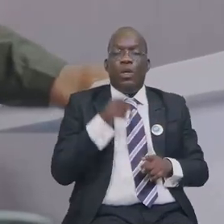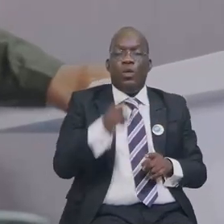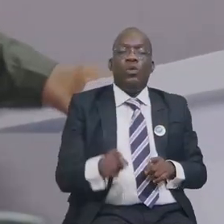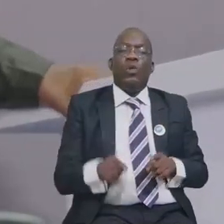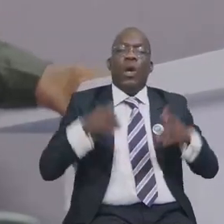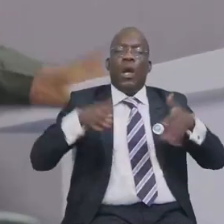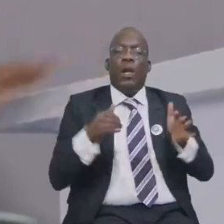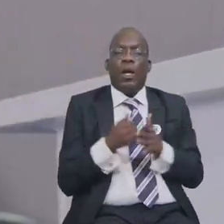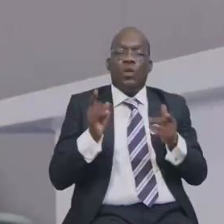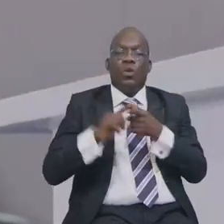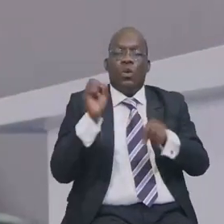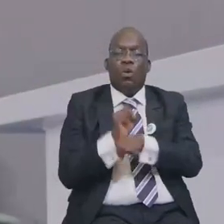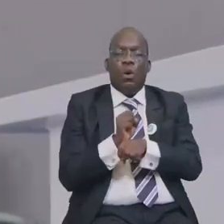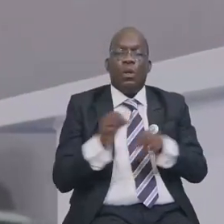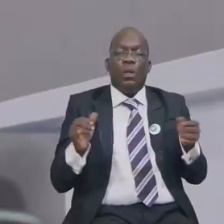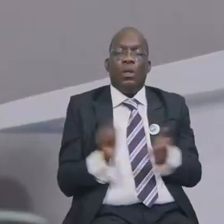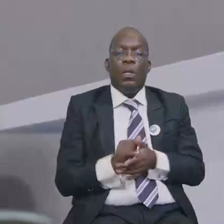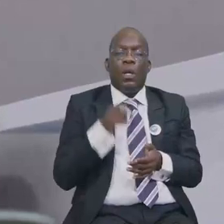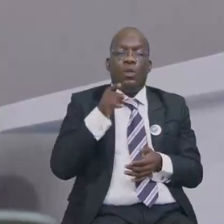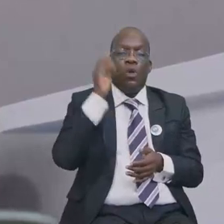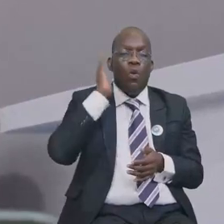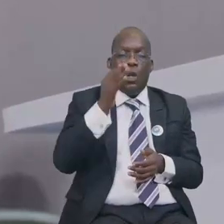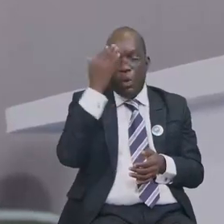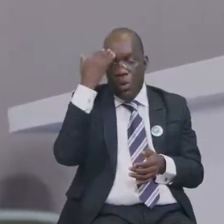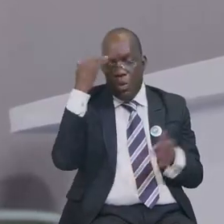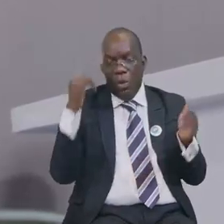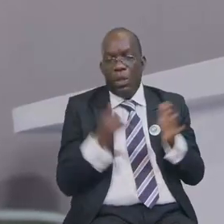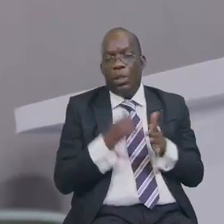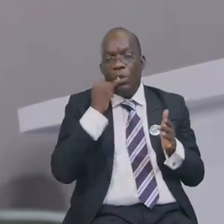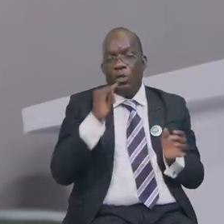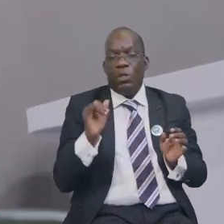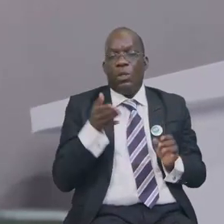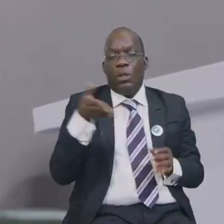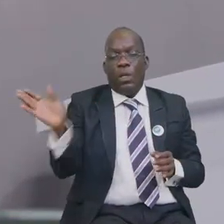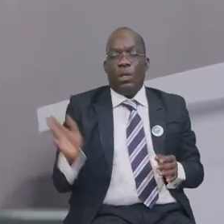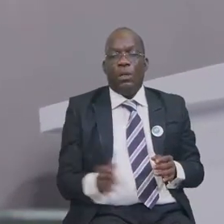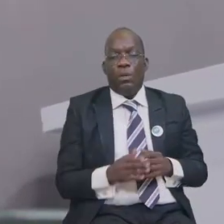as, que tu sauras que c'est là.